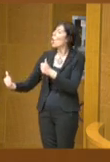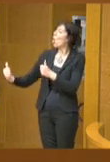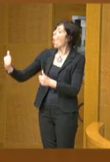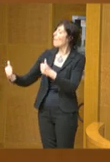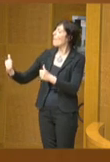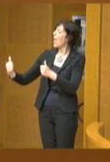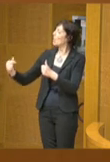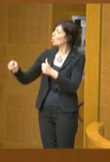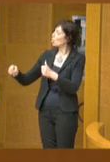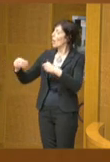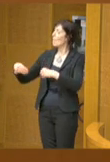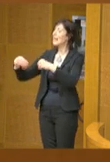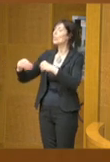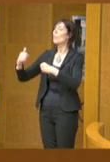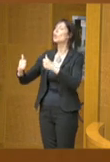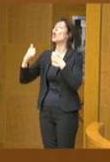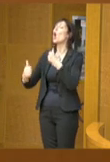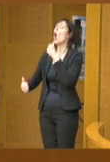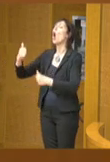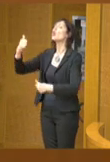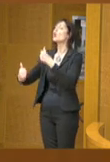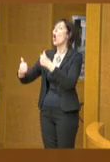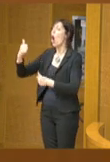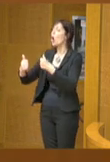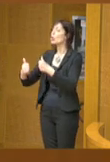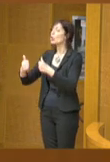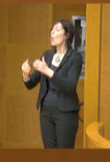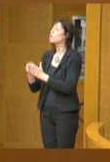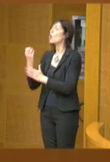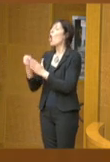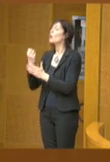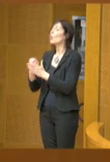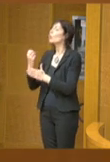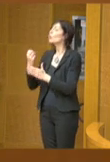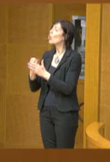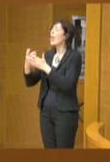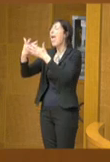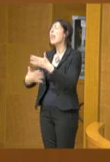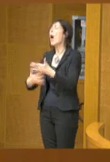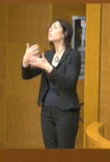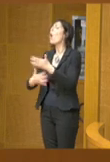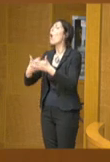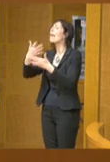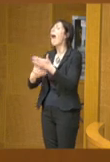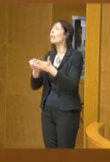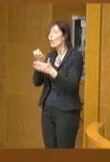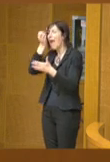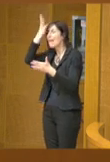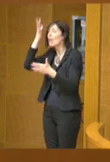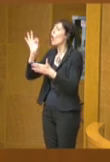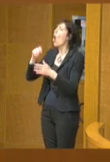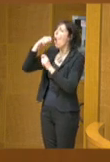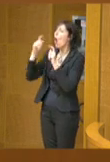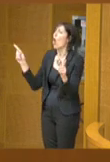la partecipazione a un concorso per la produzione di un elaborato creativo, un cortometraggio